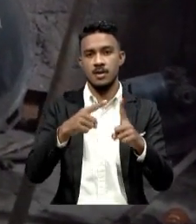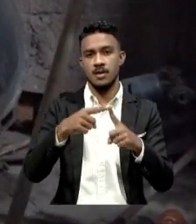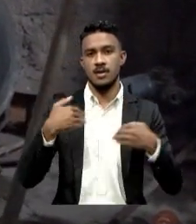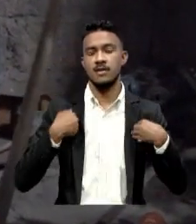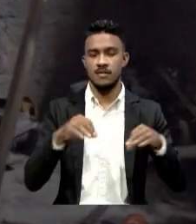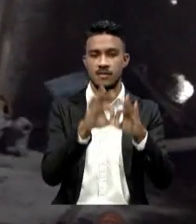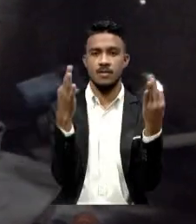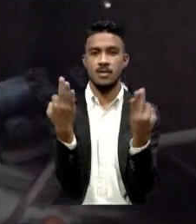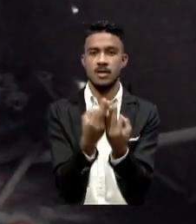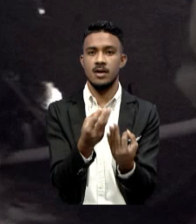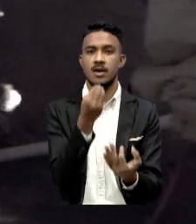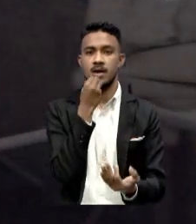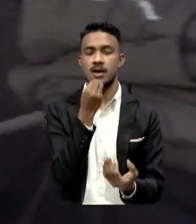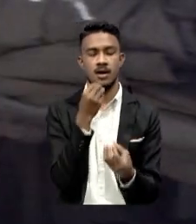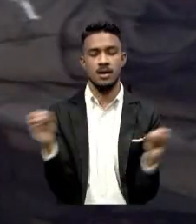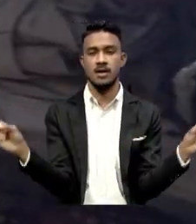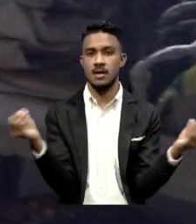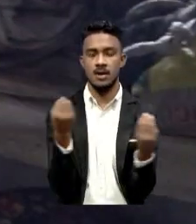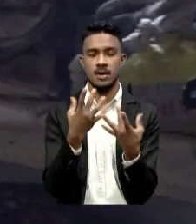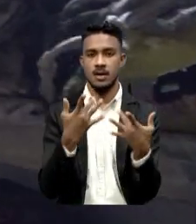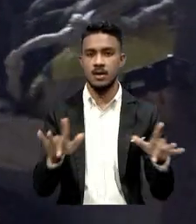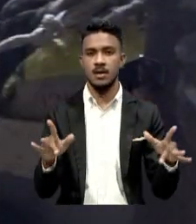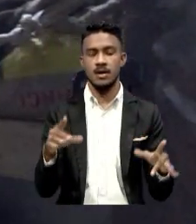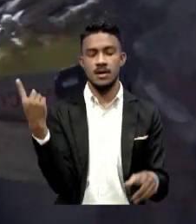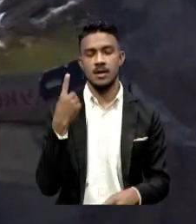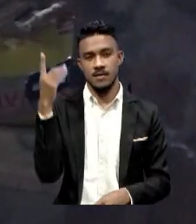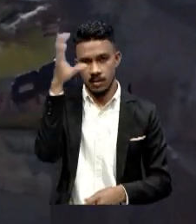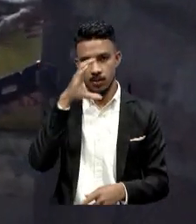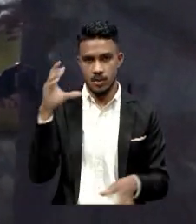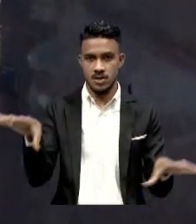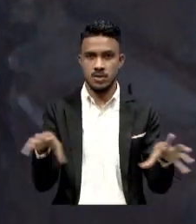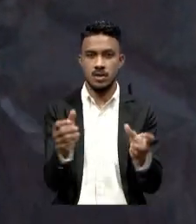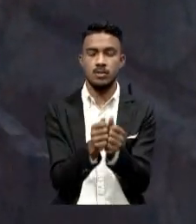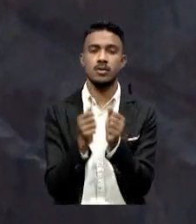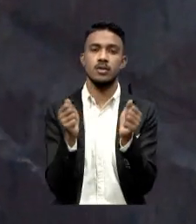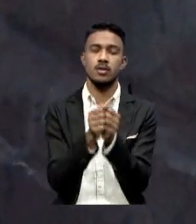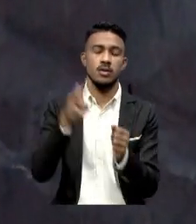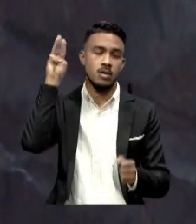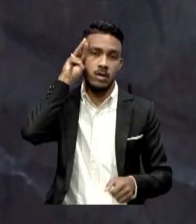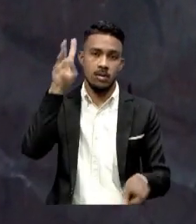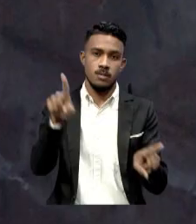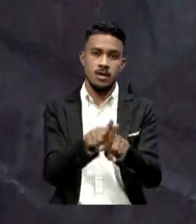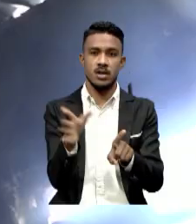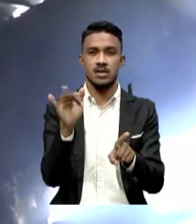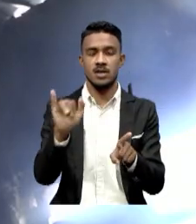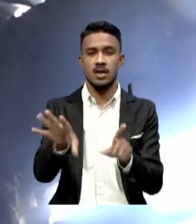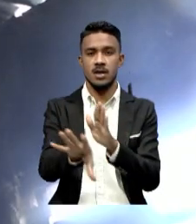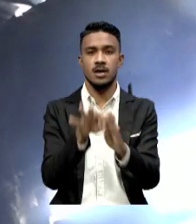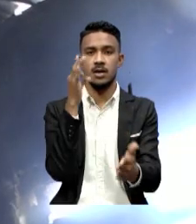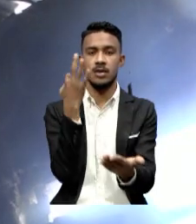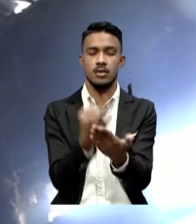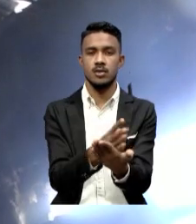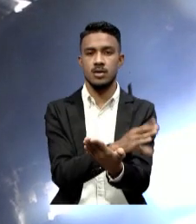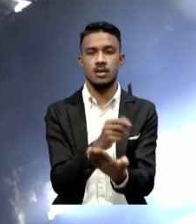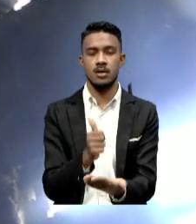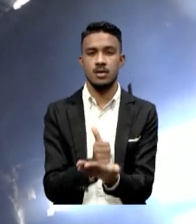kuandu hahan laiha, nia sempre babuka servisu hamutuk honia mawalin sira hodi hatang netik osan rahun ruma atu sustenta